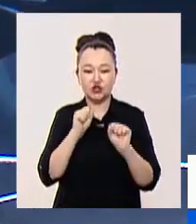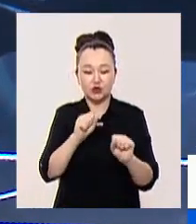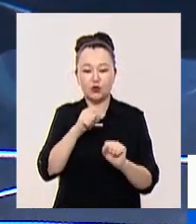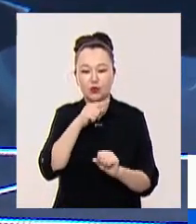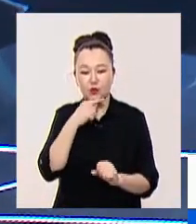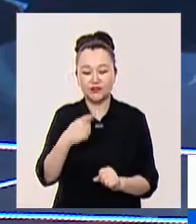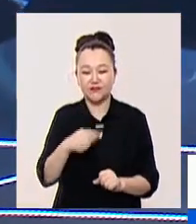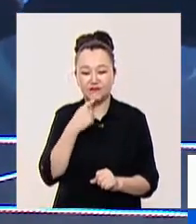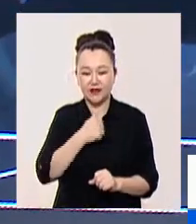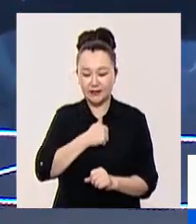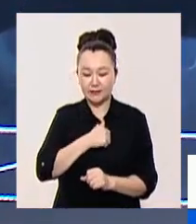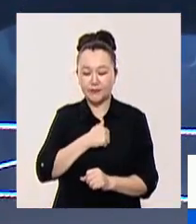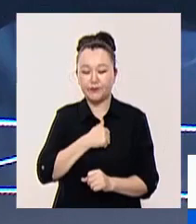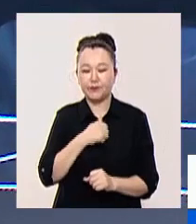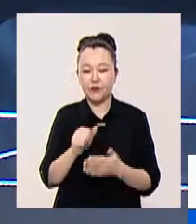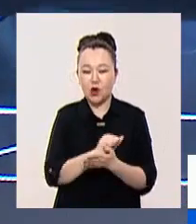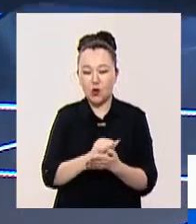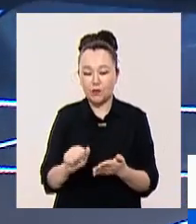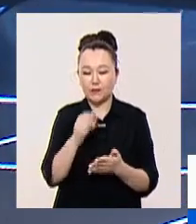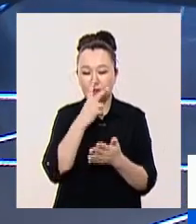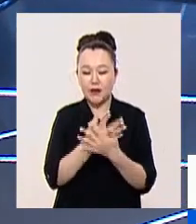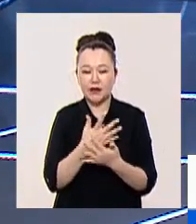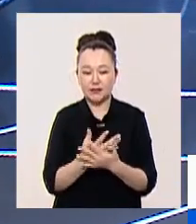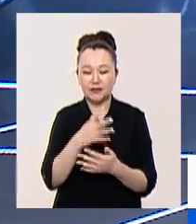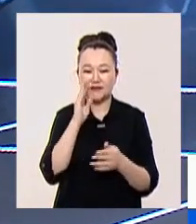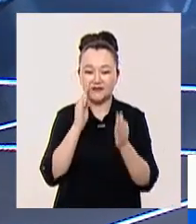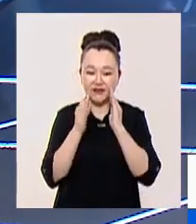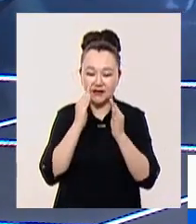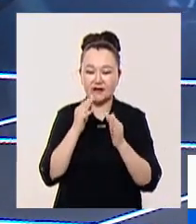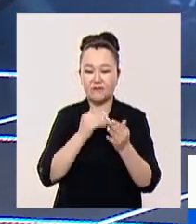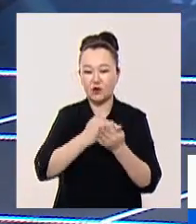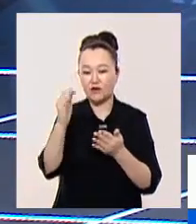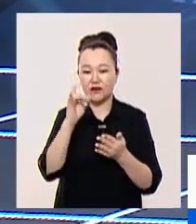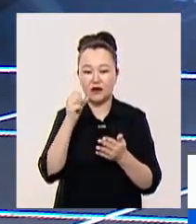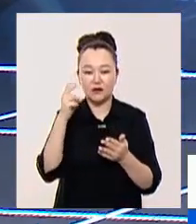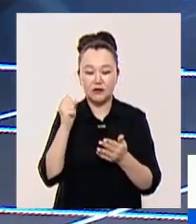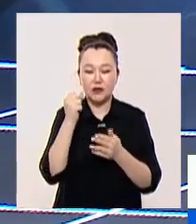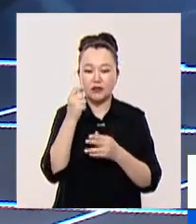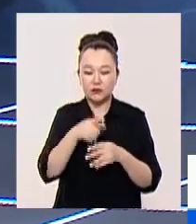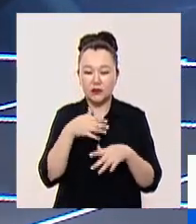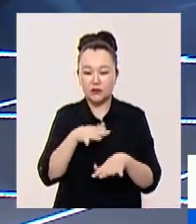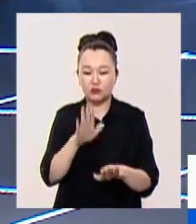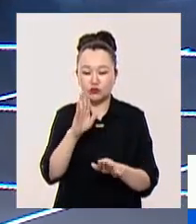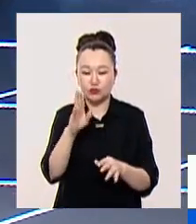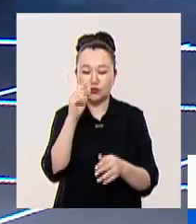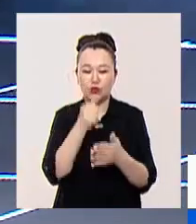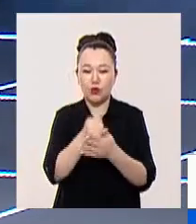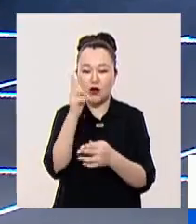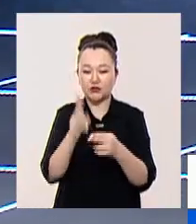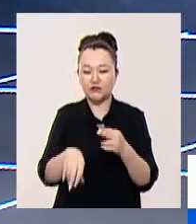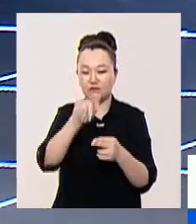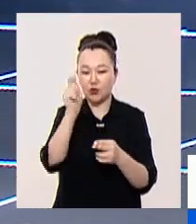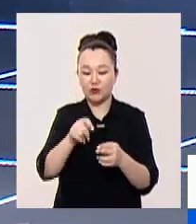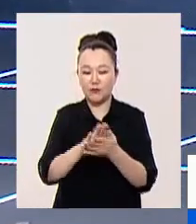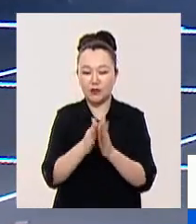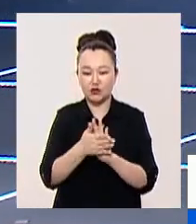российским военным. Документ опубликован в Твиттере Верховной Рады. Действовать он будет до окончания военного положения в